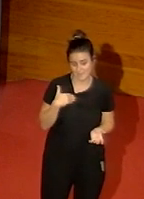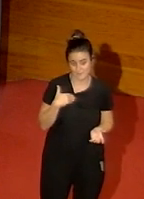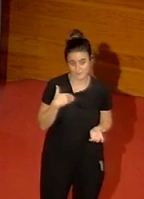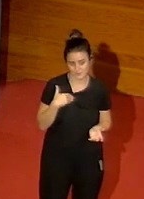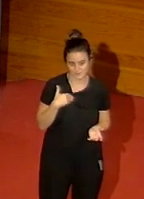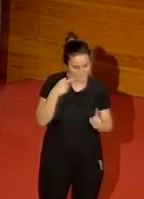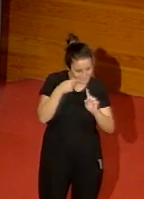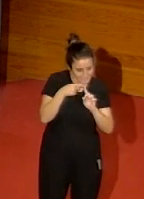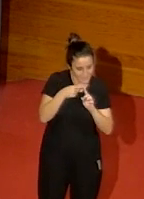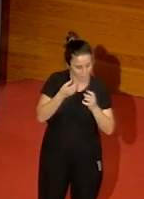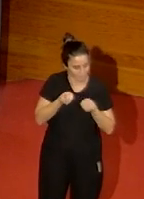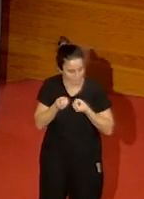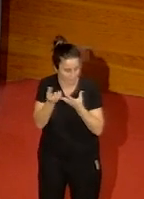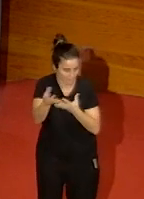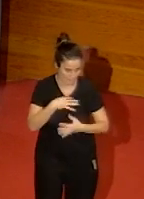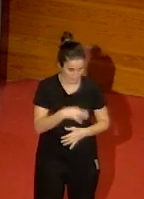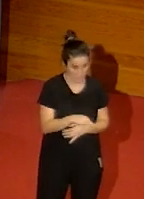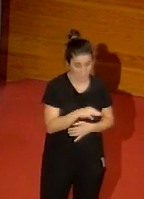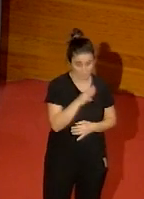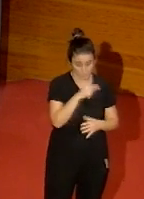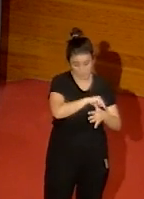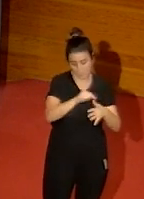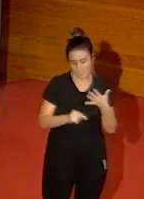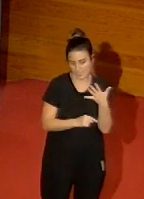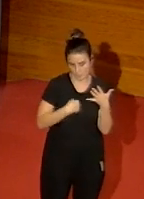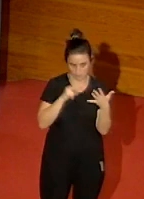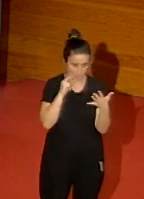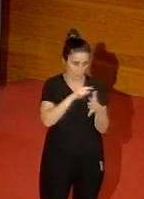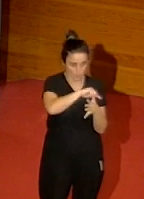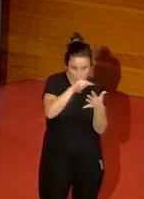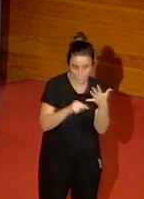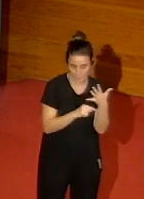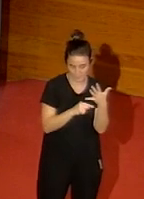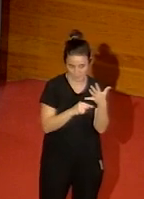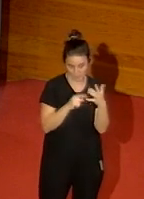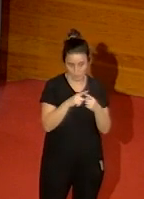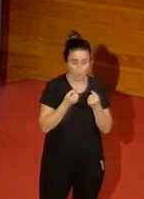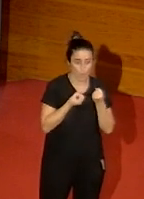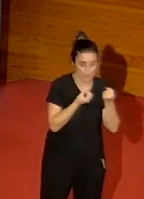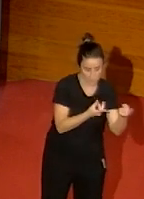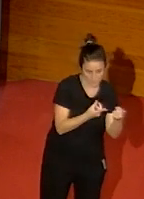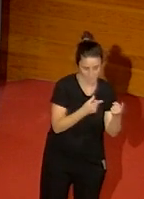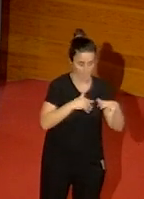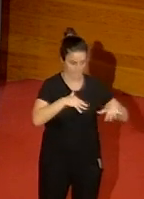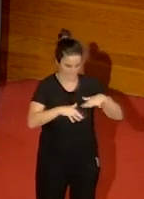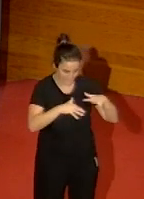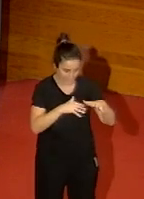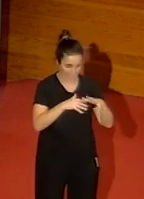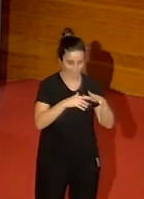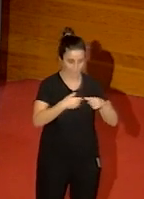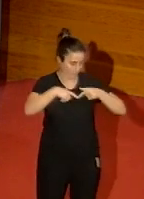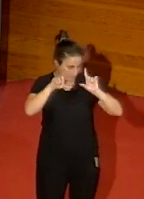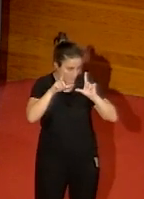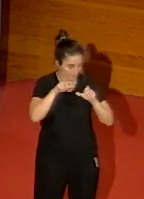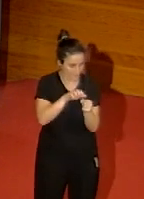Realitatea kontatzeko, ez? Beraz, bost mota horiek ikusten ditut nik. Kazetari kontalaria, militantea, izarra, influencerra eta